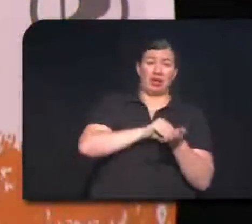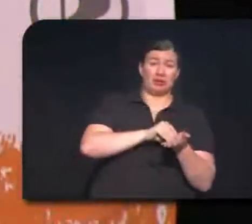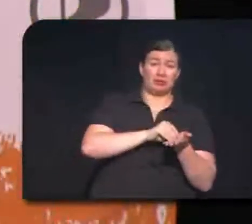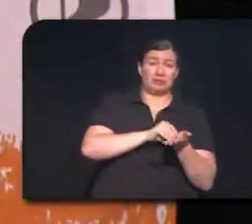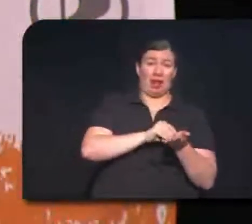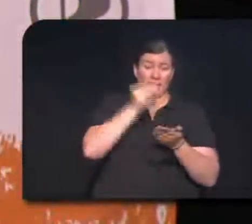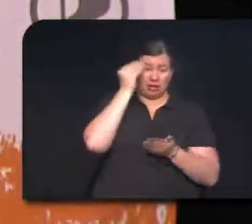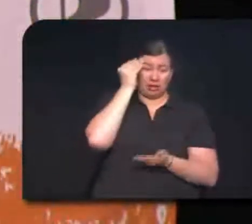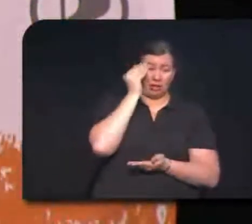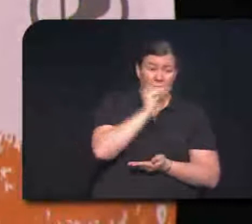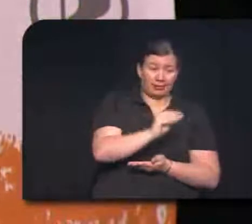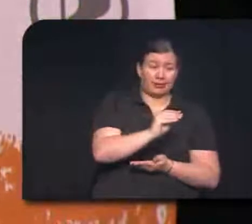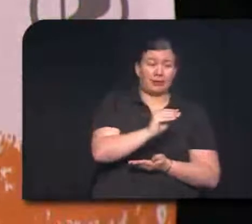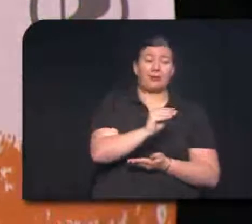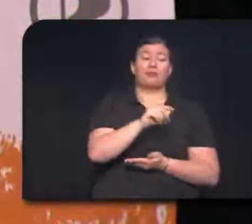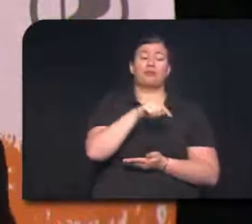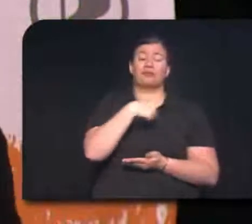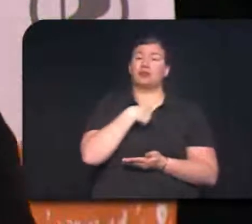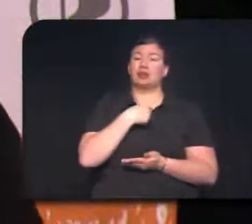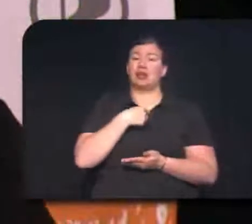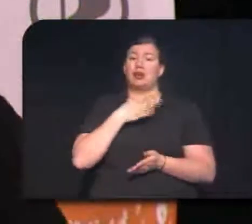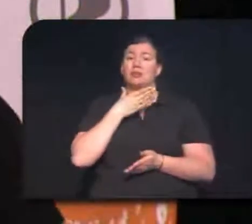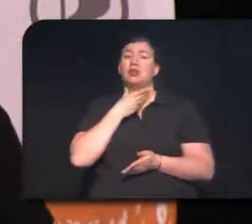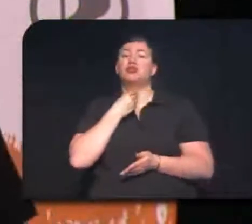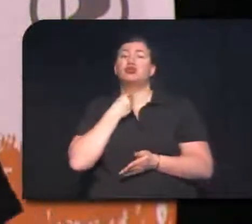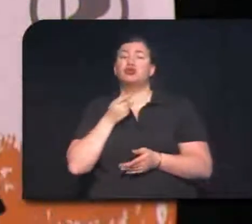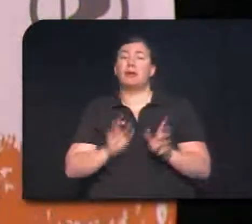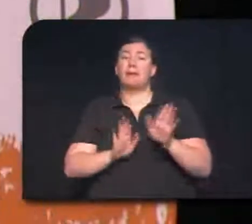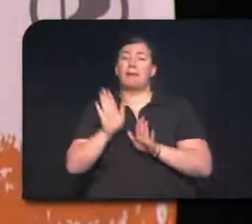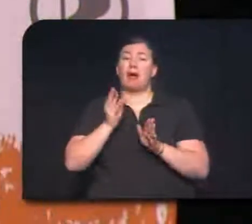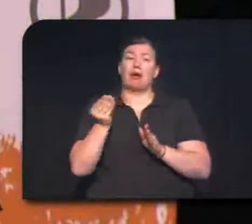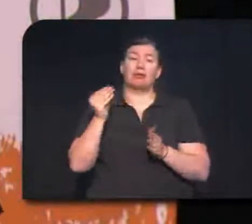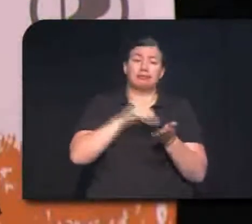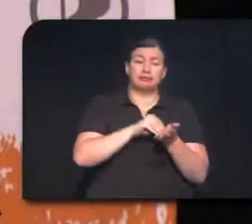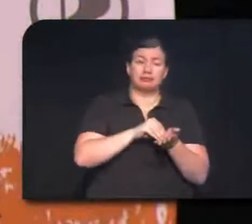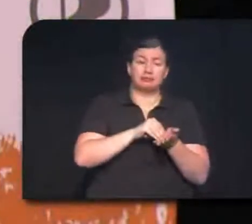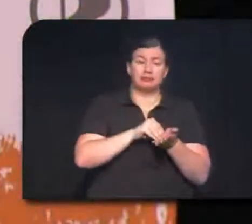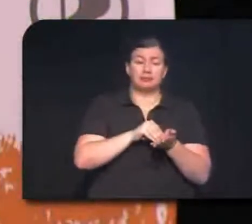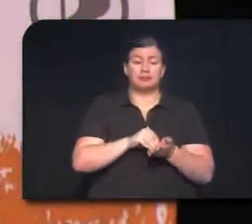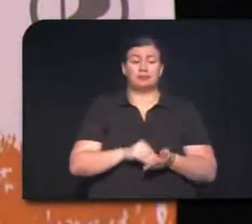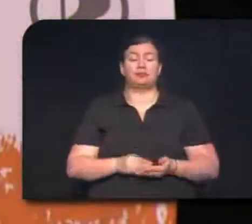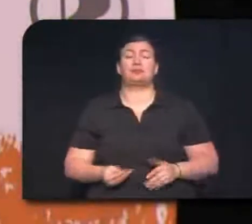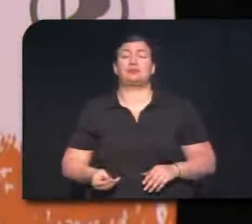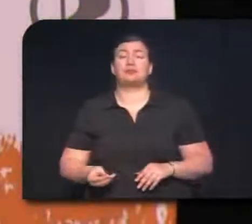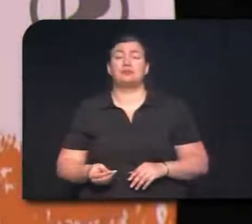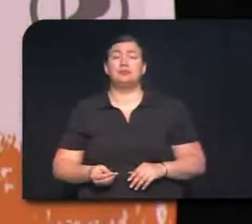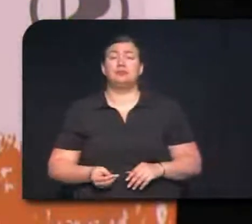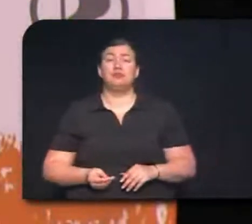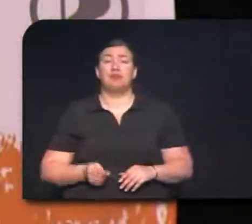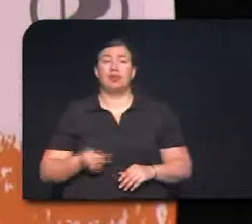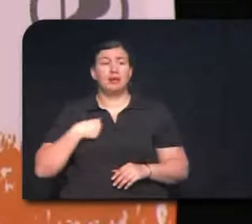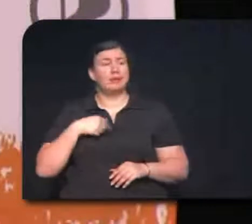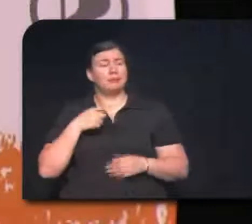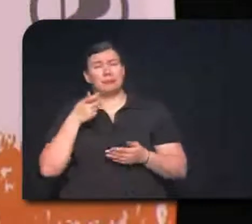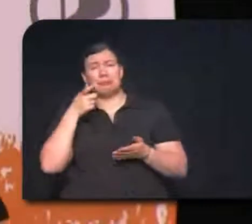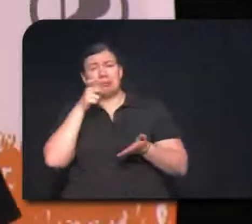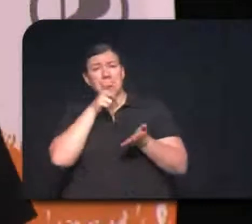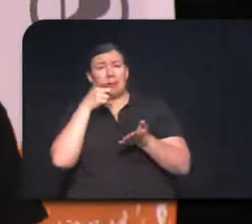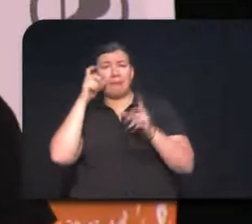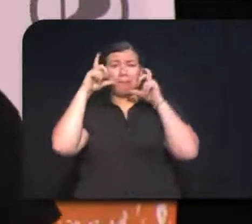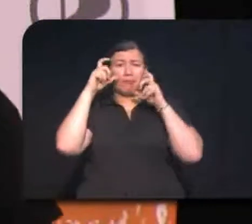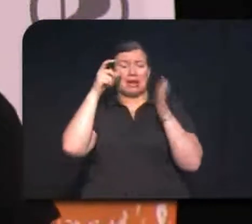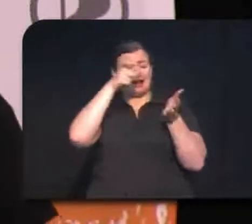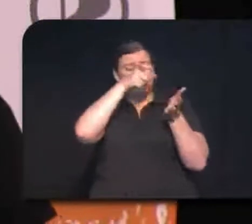Rheinland-Pfalz ist genau diese beim gänsek wird mal kreditiert mit ganz normal mit Lichtbild und Passbild